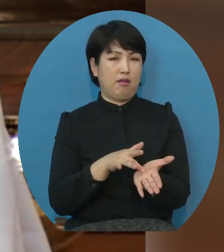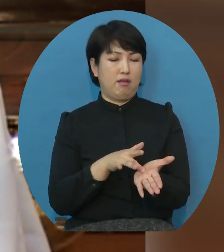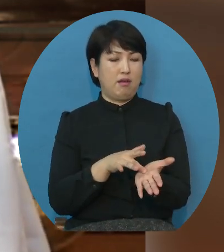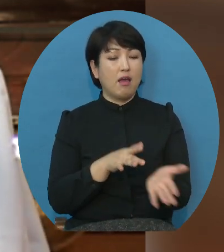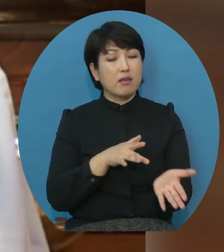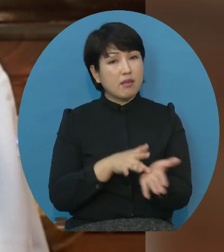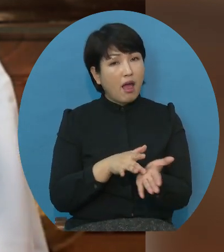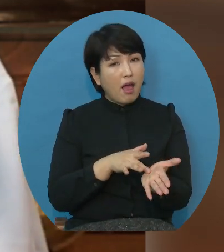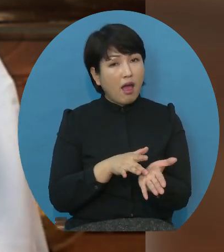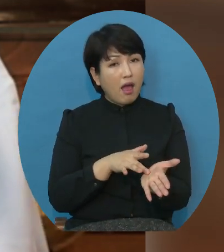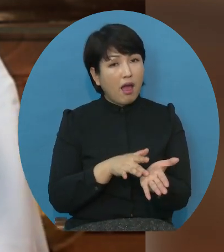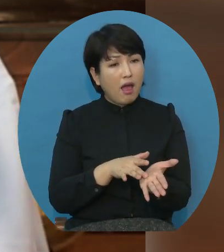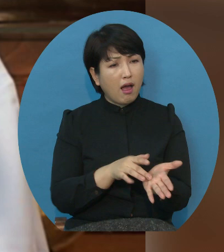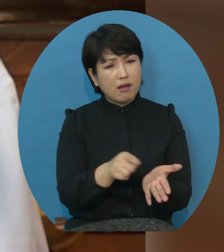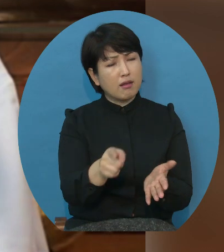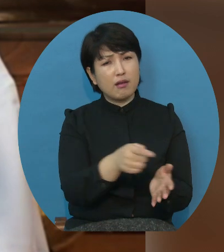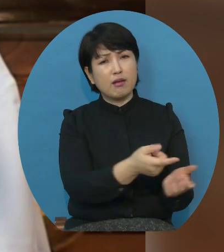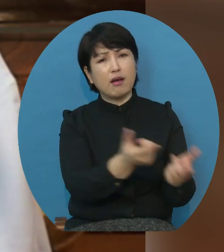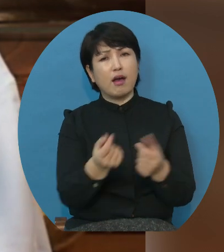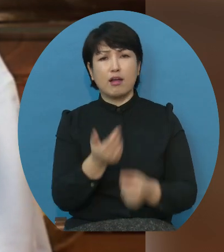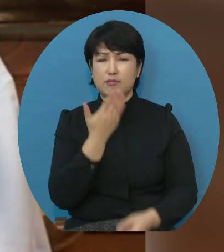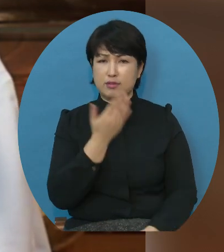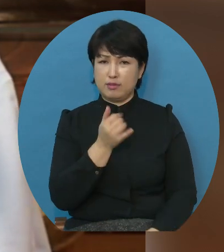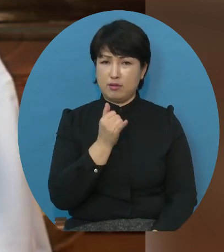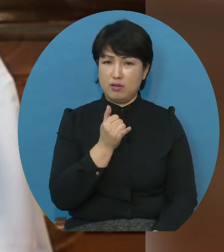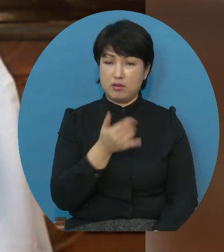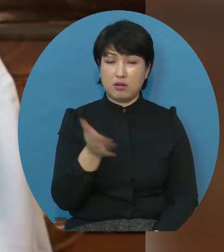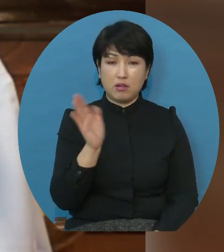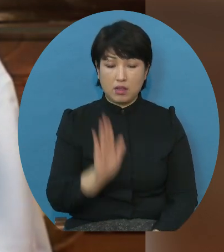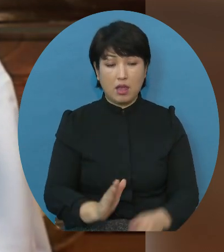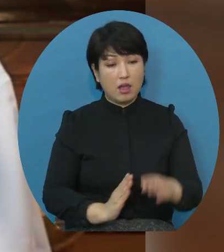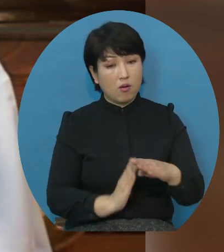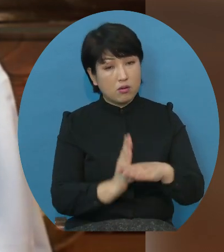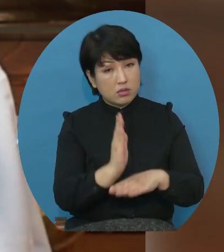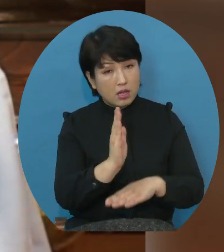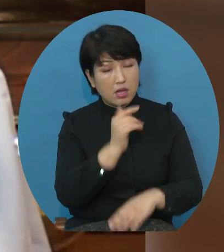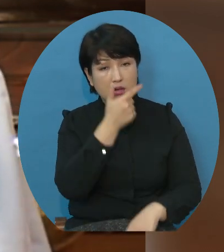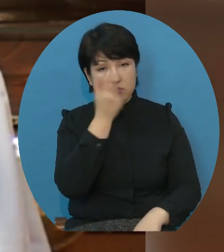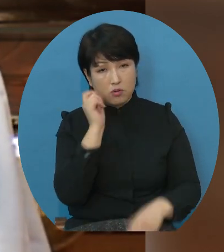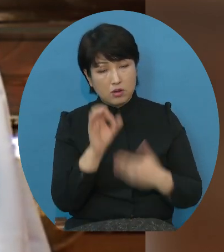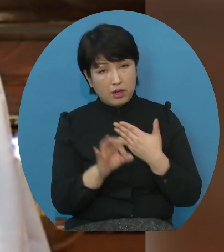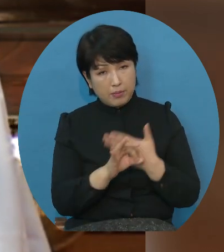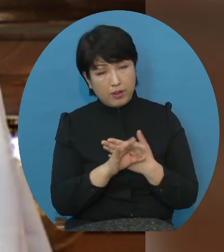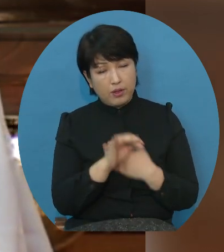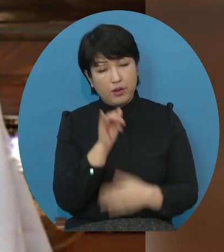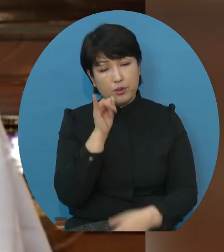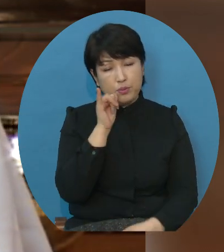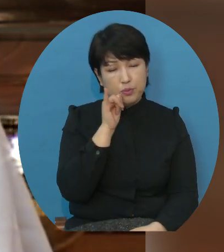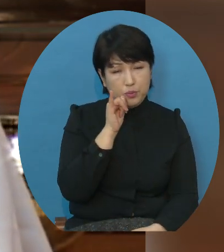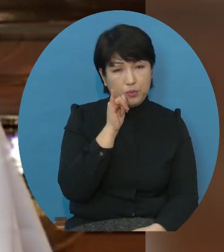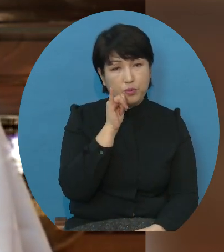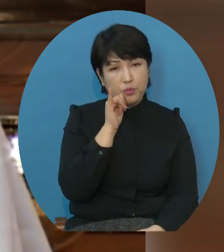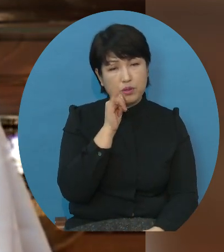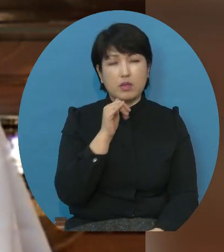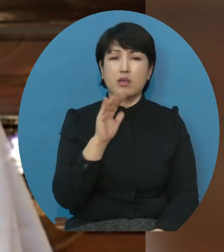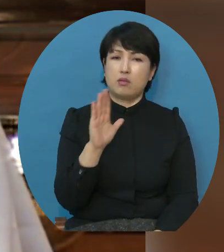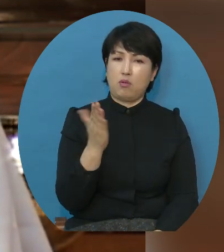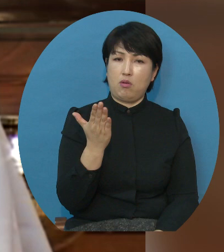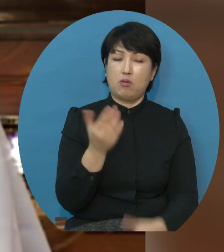약 아닌 것이 없습니다 그런데 과하거나 부족하면 더 가는게 음